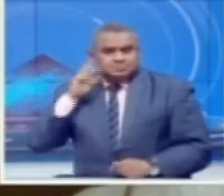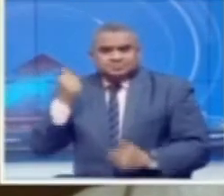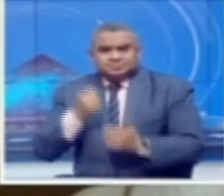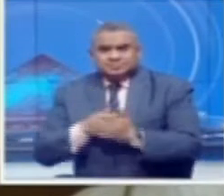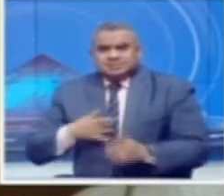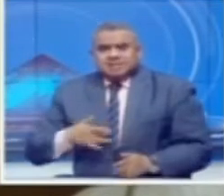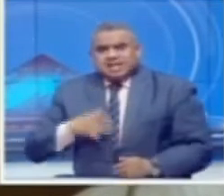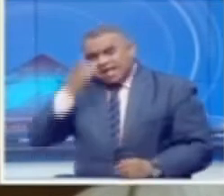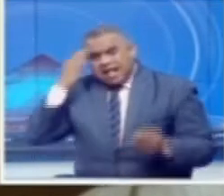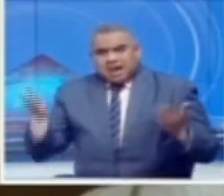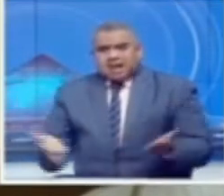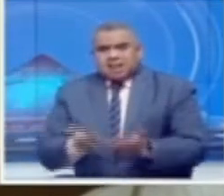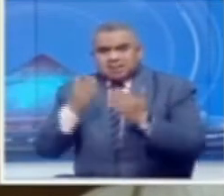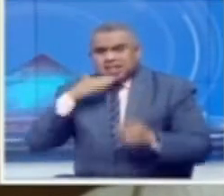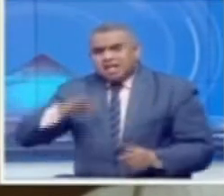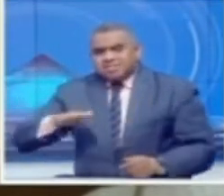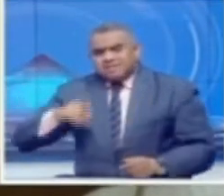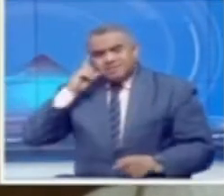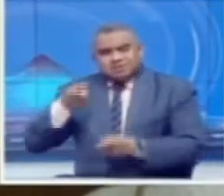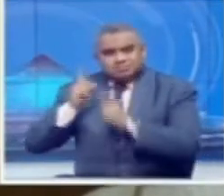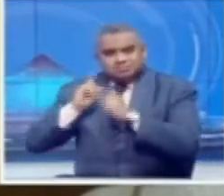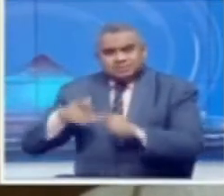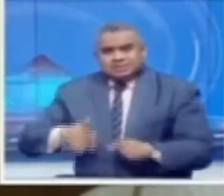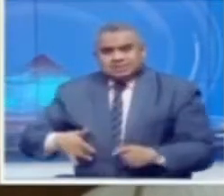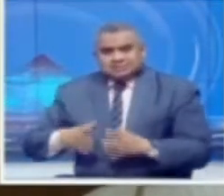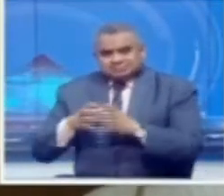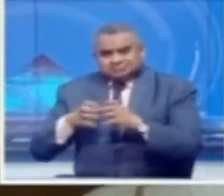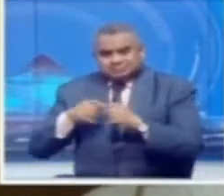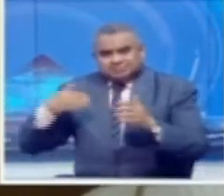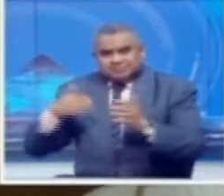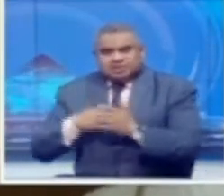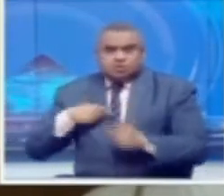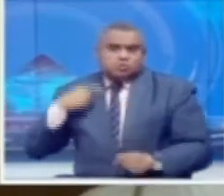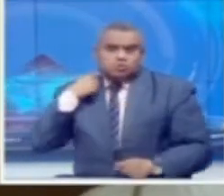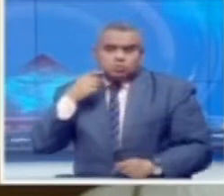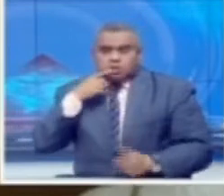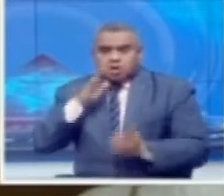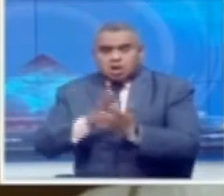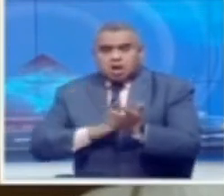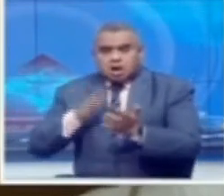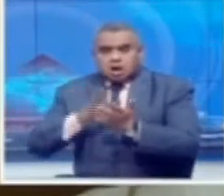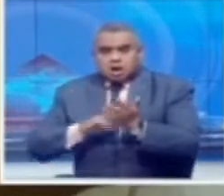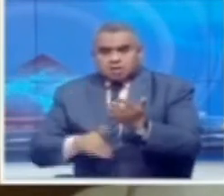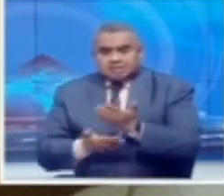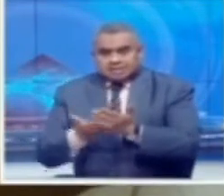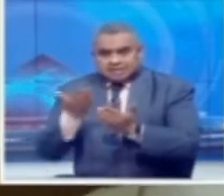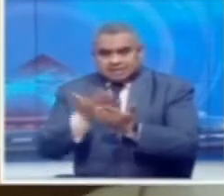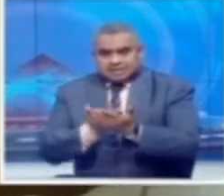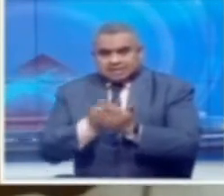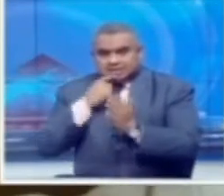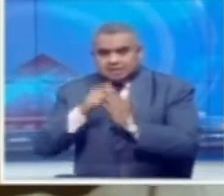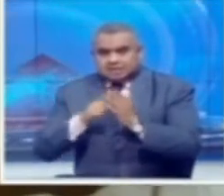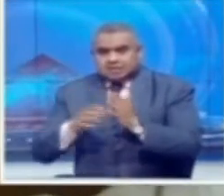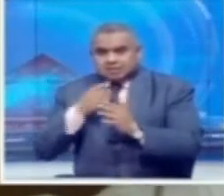هو أمراض تانية ويسيب الطفل لغاية لما القولون يحصل فيه تقرحات جامدة. ومن ضمن الحاجات الجديدة الحقيقة اللي موجودة دلوقتي اللي هو علاج اسمه